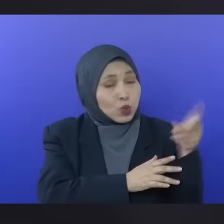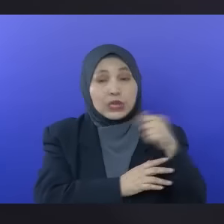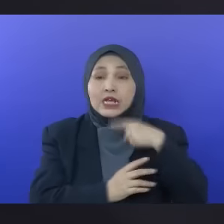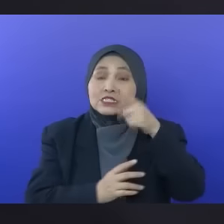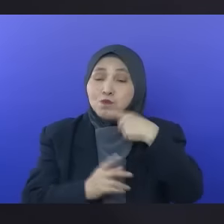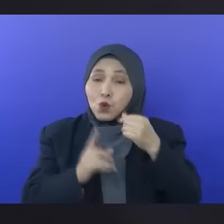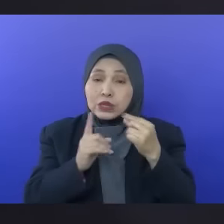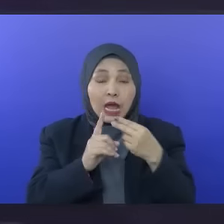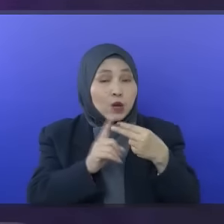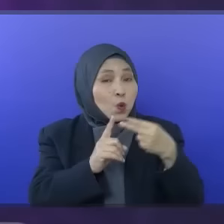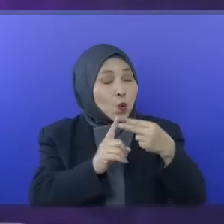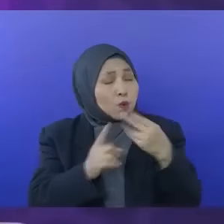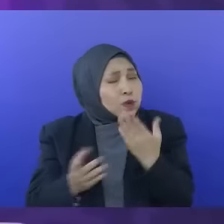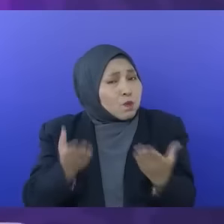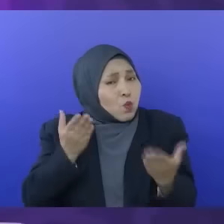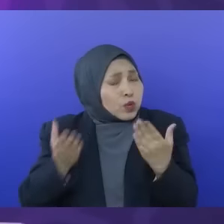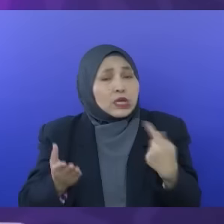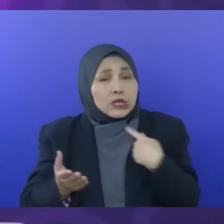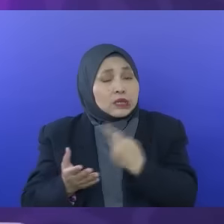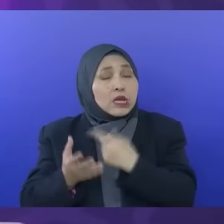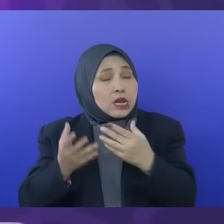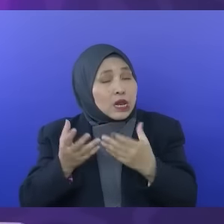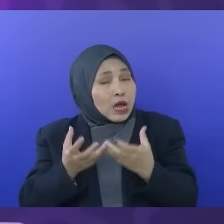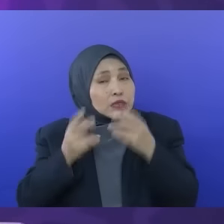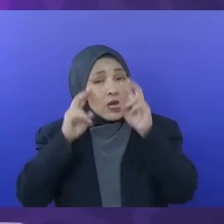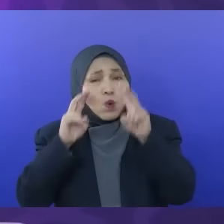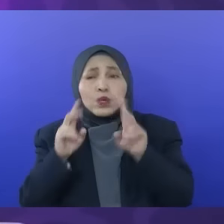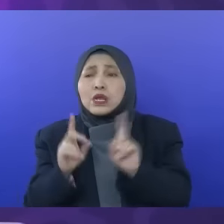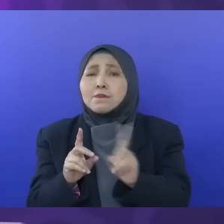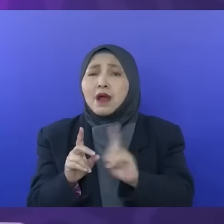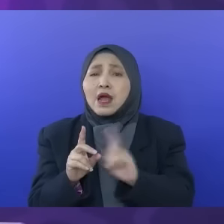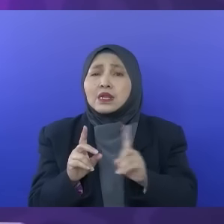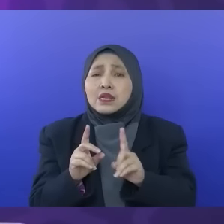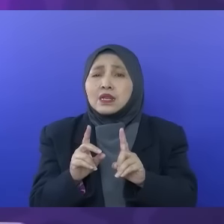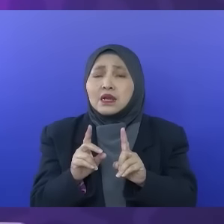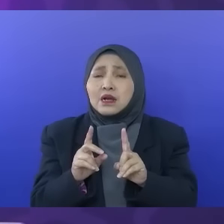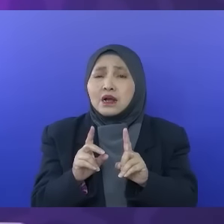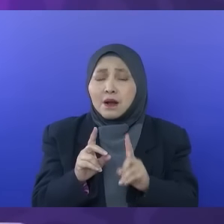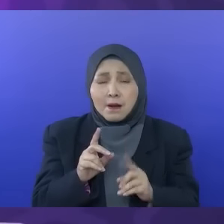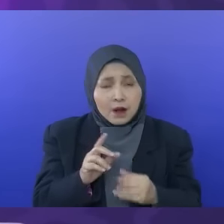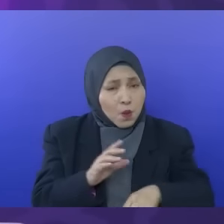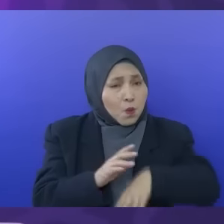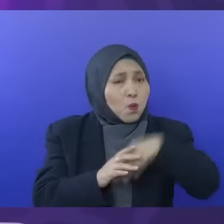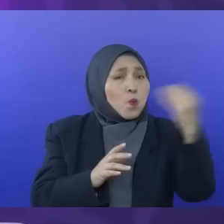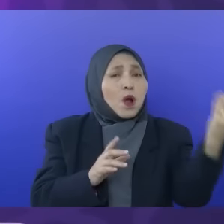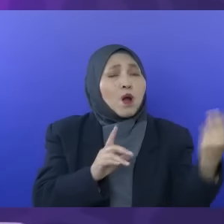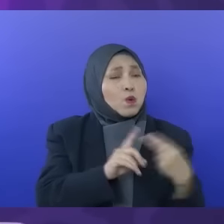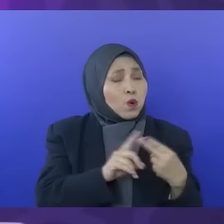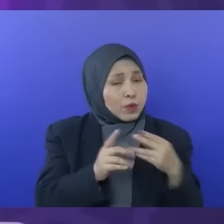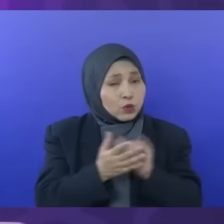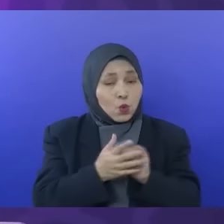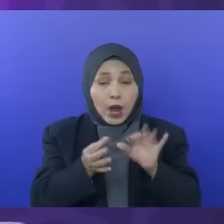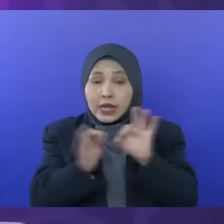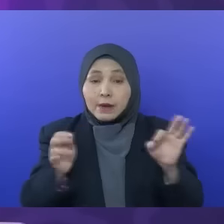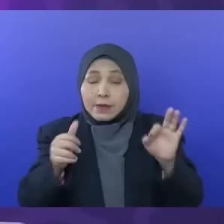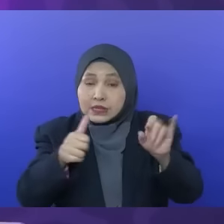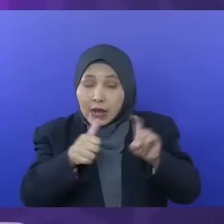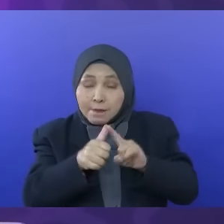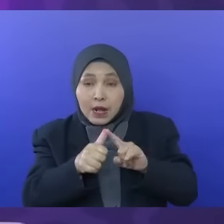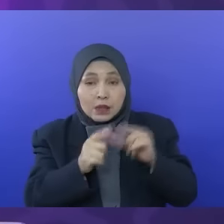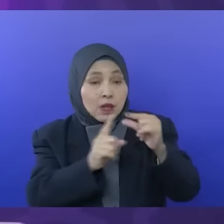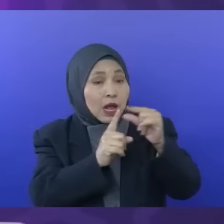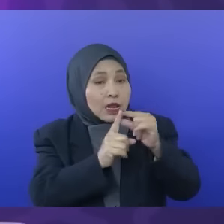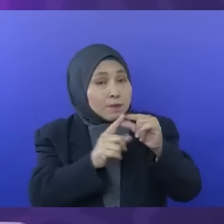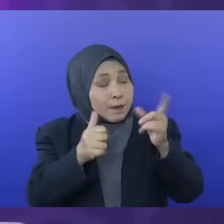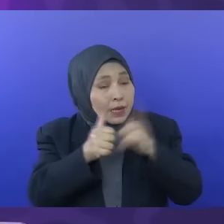pada kali kita melihat tempat keluar makhraj sudah insyaallahu ta'ala Ayat yang pertama ataupun kalimat